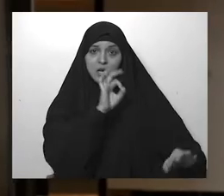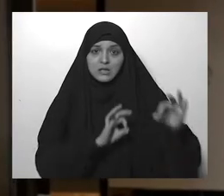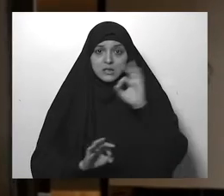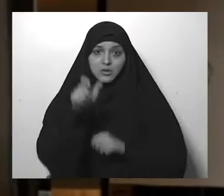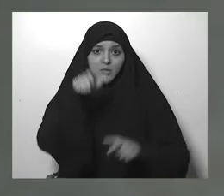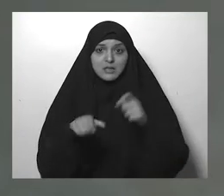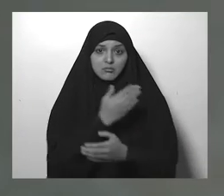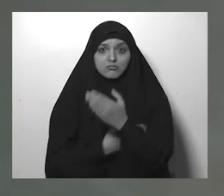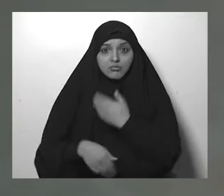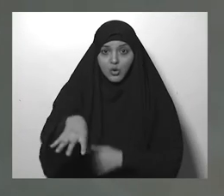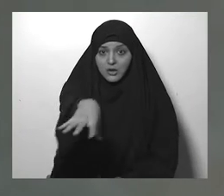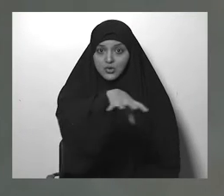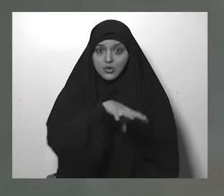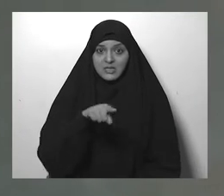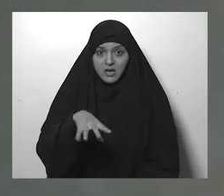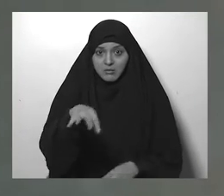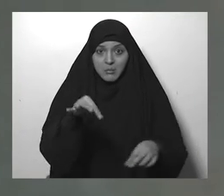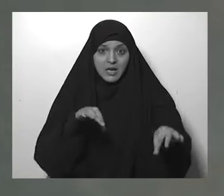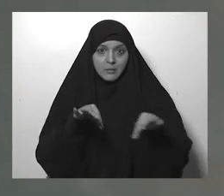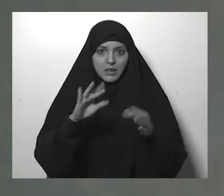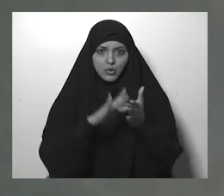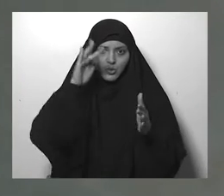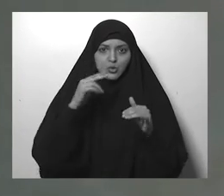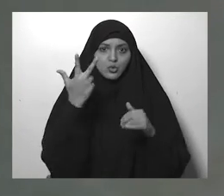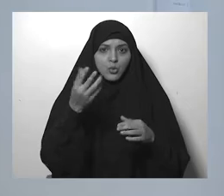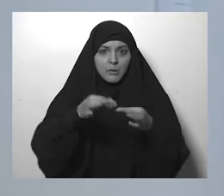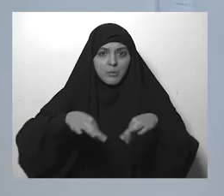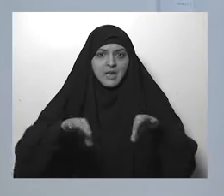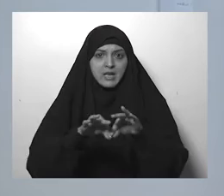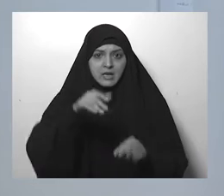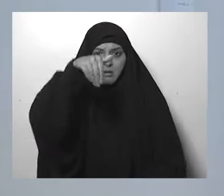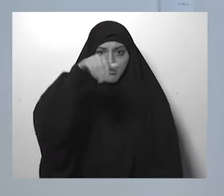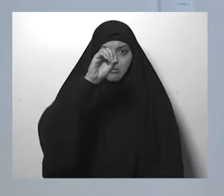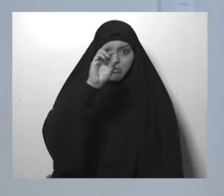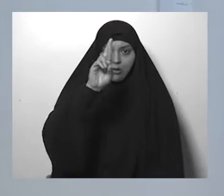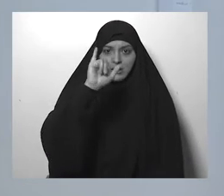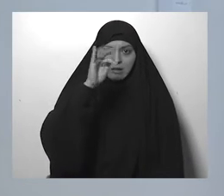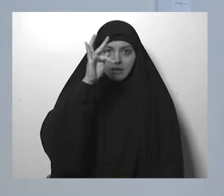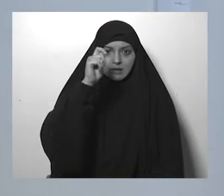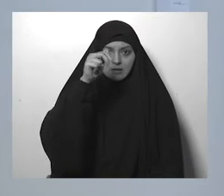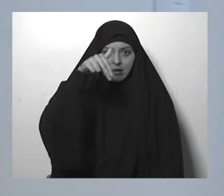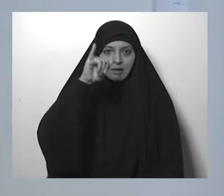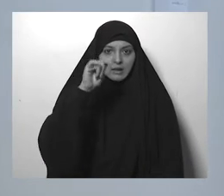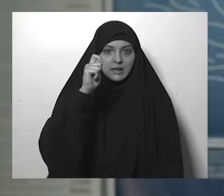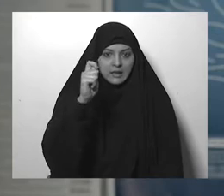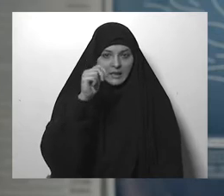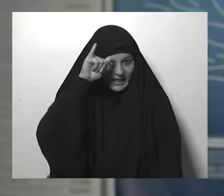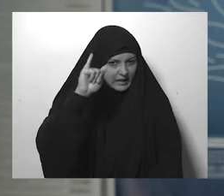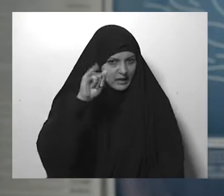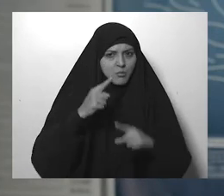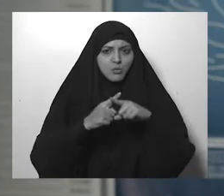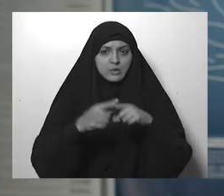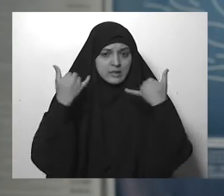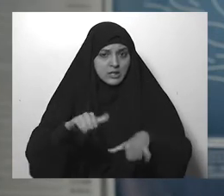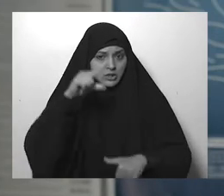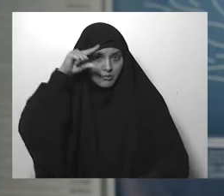dans la région ce mapping a touché quatre pays donc l'algérie le maroc la tunisie et la mauritanie vise à faire une analyse du